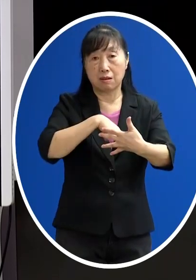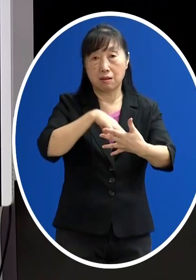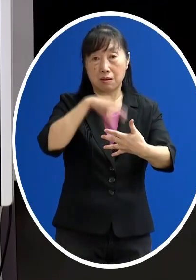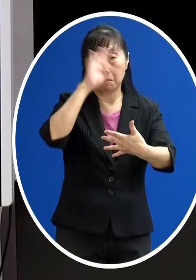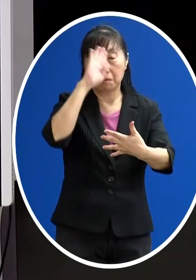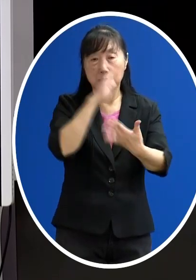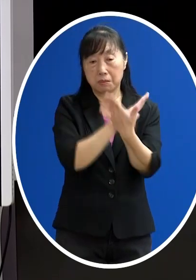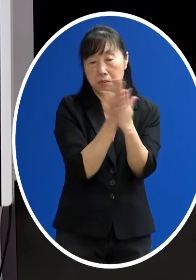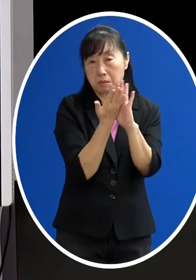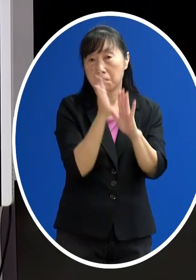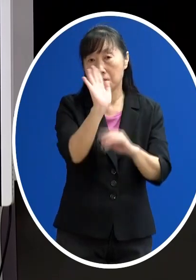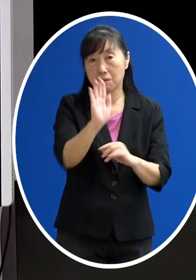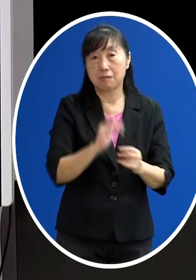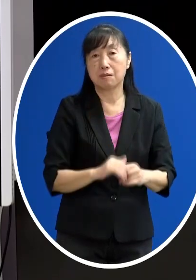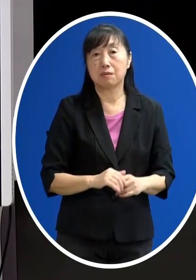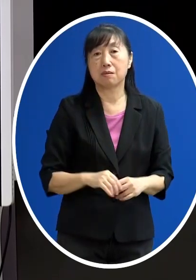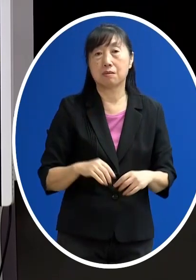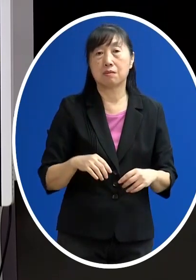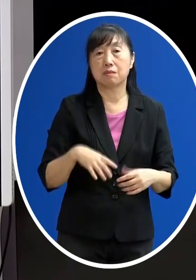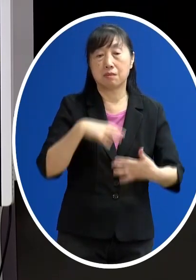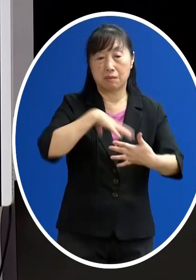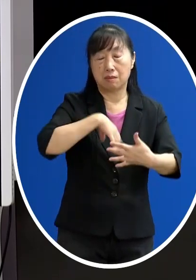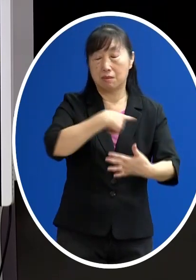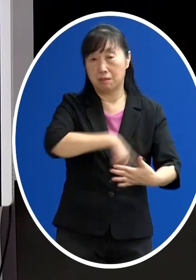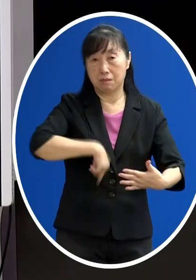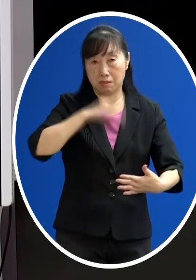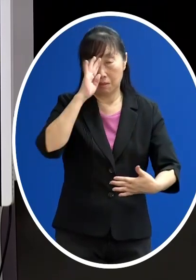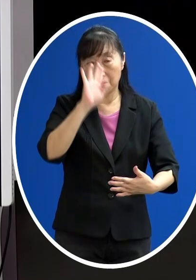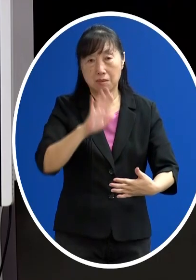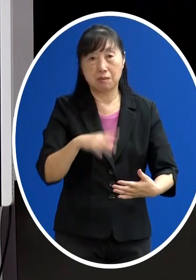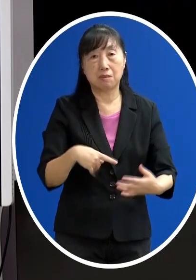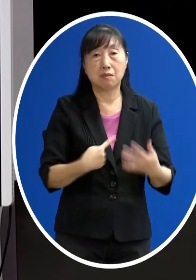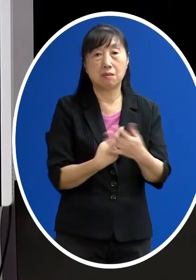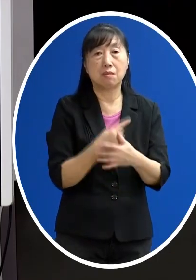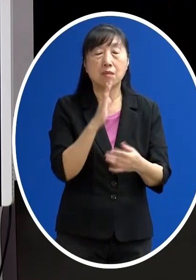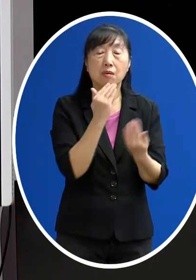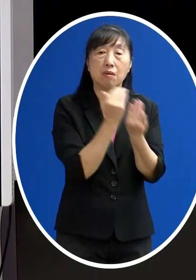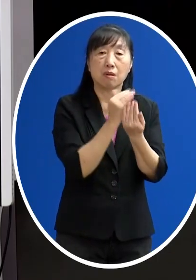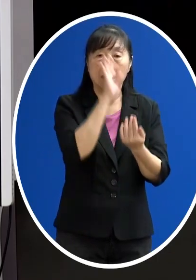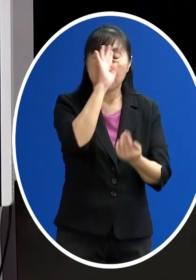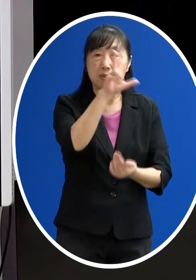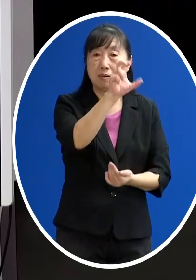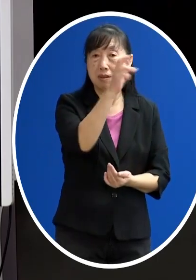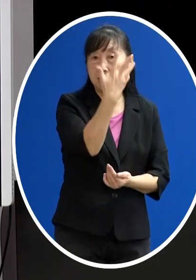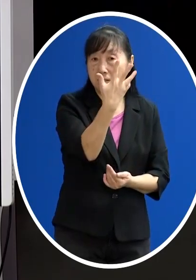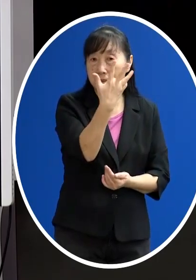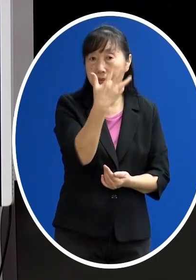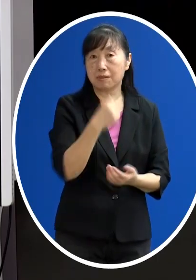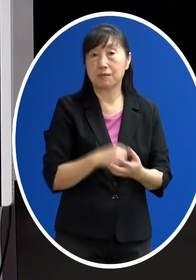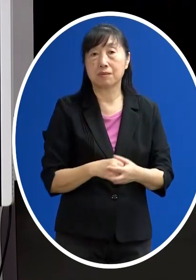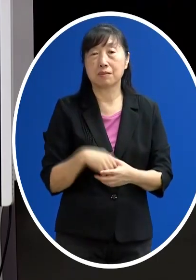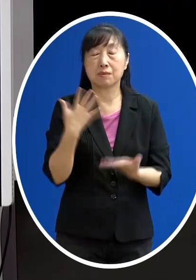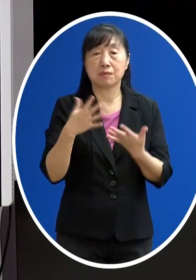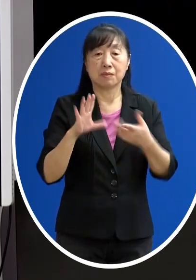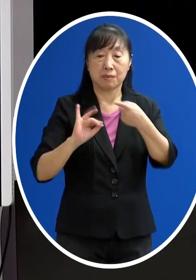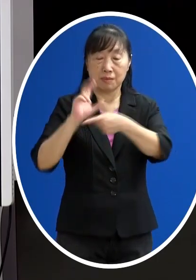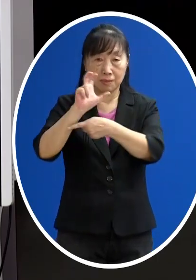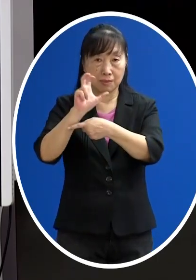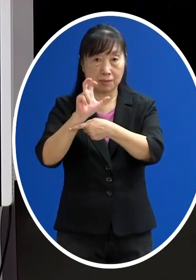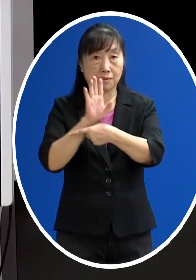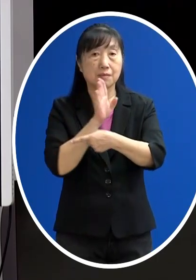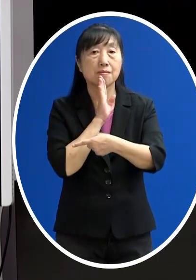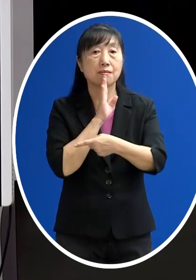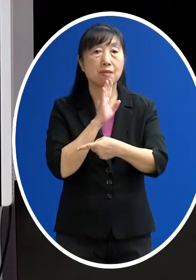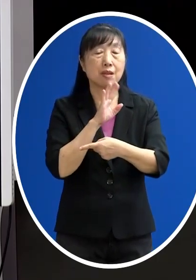潜伏疾病在身上了。里面大概只有有潜伏疾病的78个里面，可以看到超过70%以上都